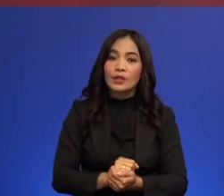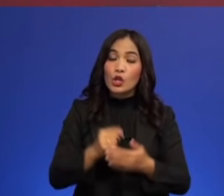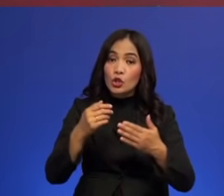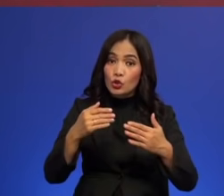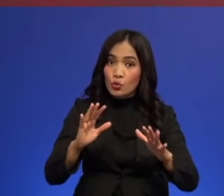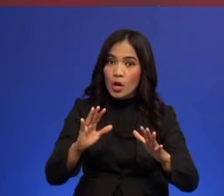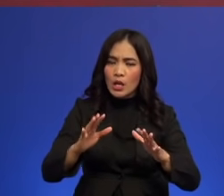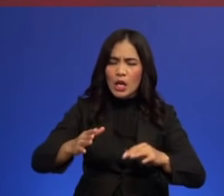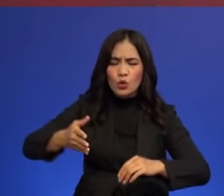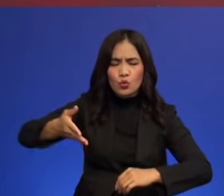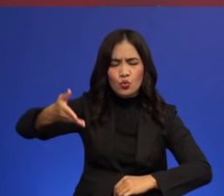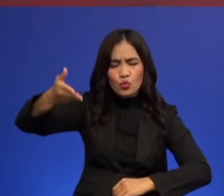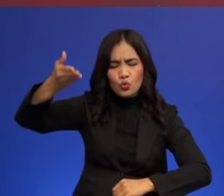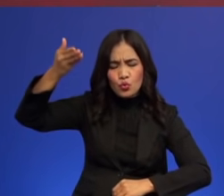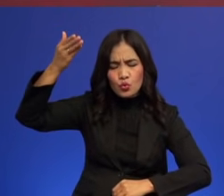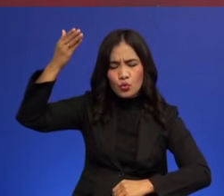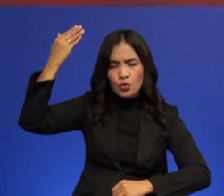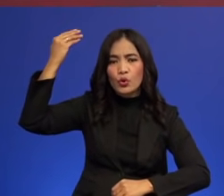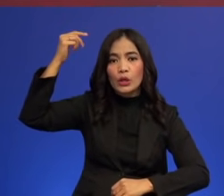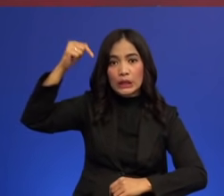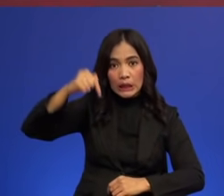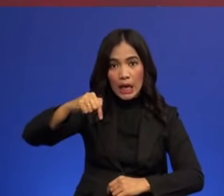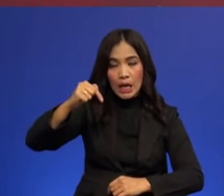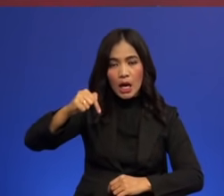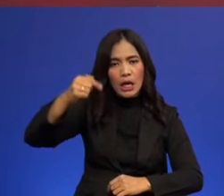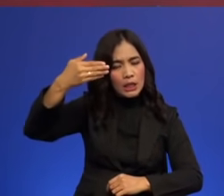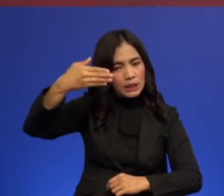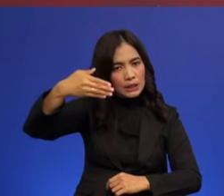sudah ada dari kekal sampai kekal.